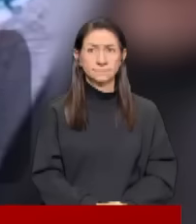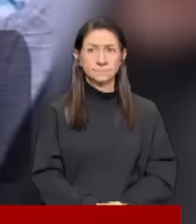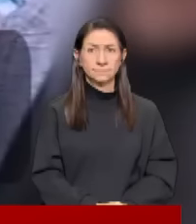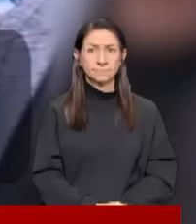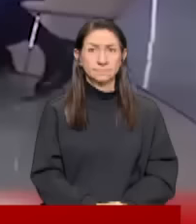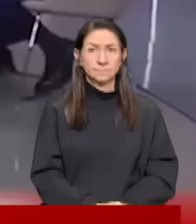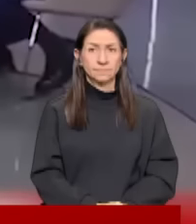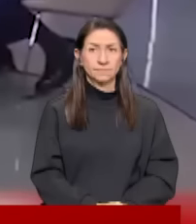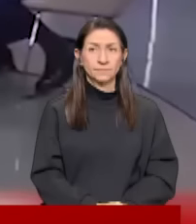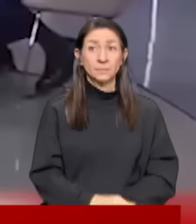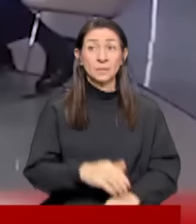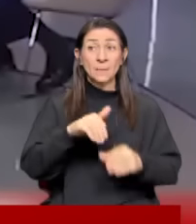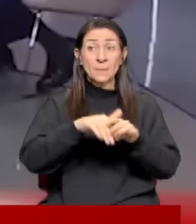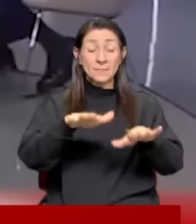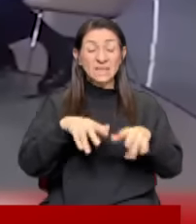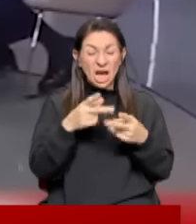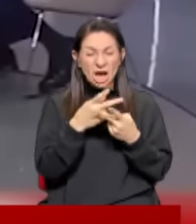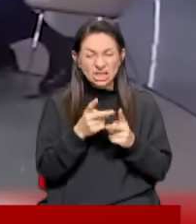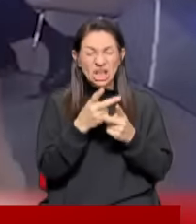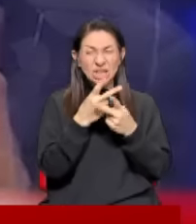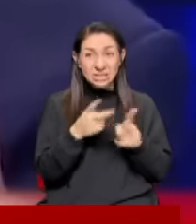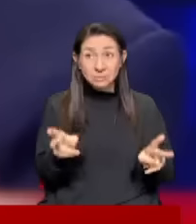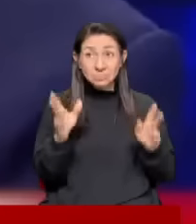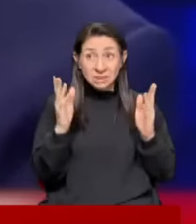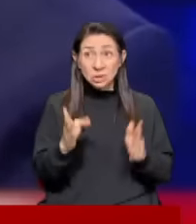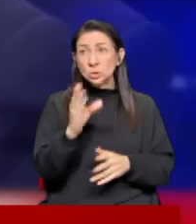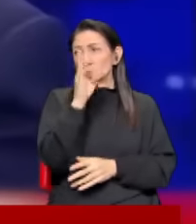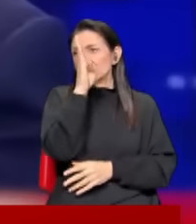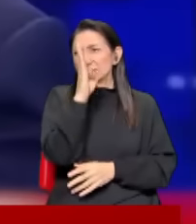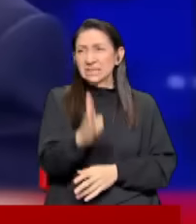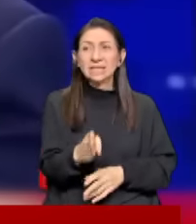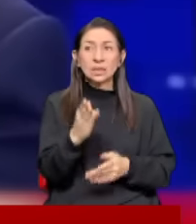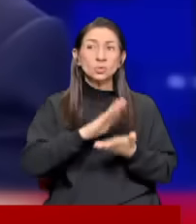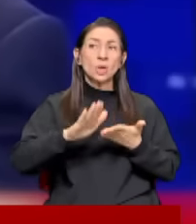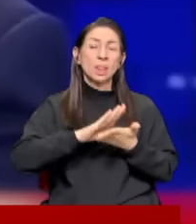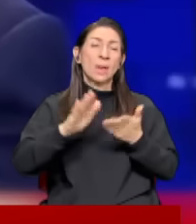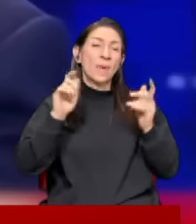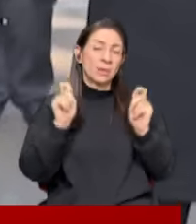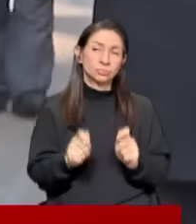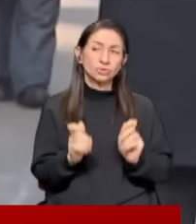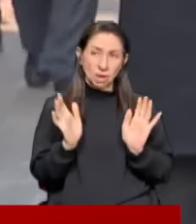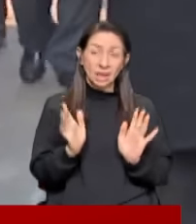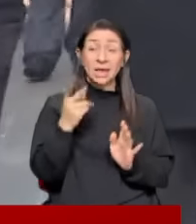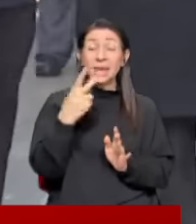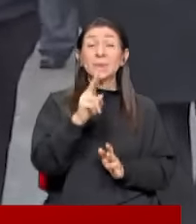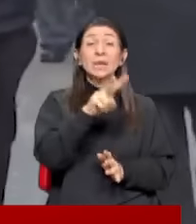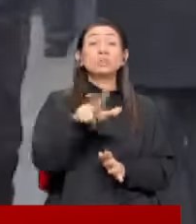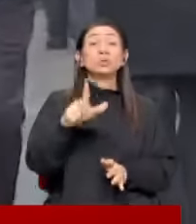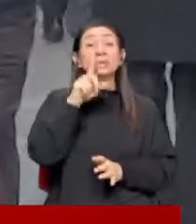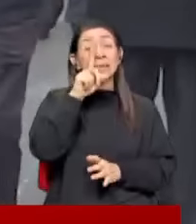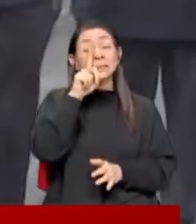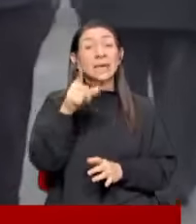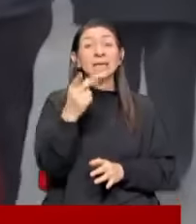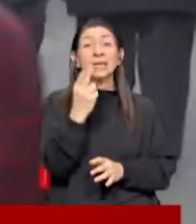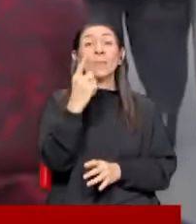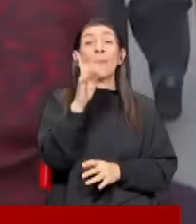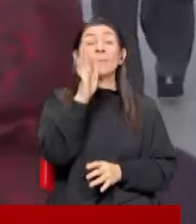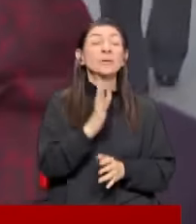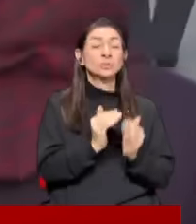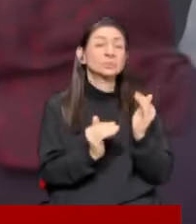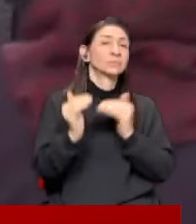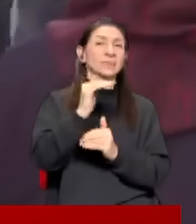Ekim'de. Meclis açılır açılmaz ciddi bir iyileştirme yapılacak. 2023 Nisan ayında 7500